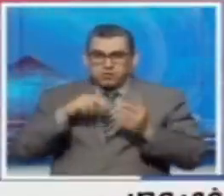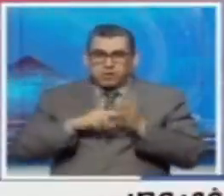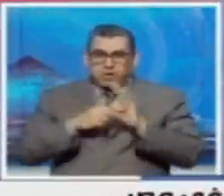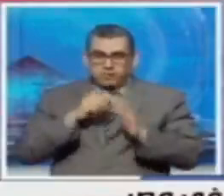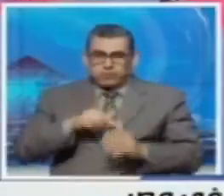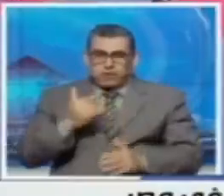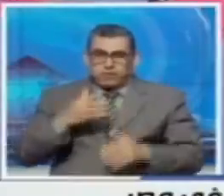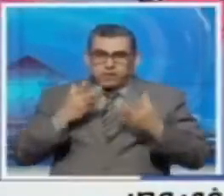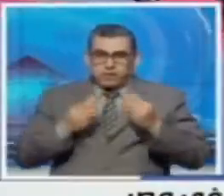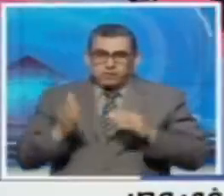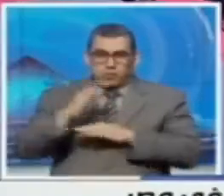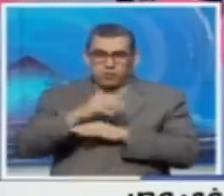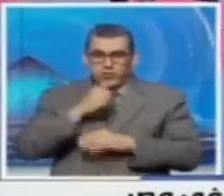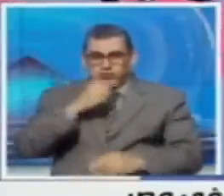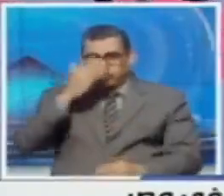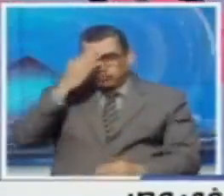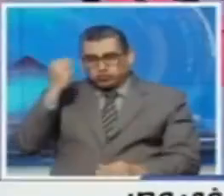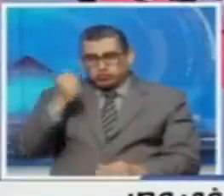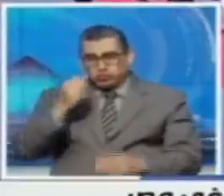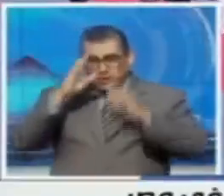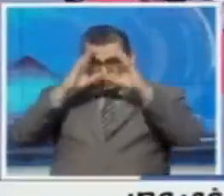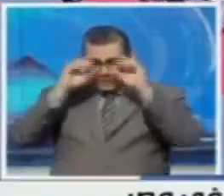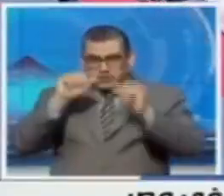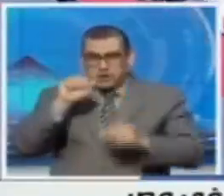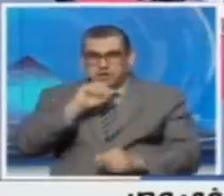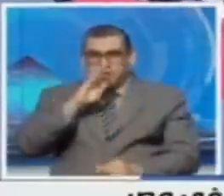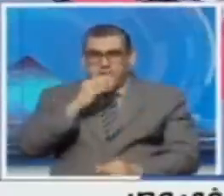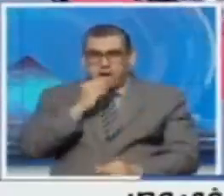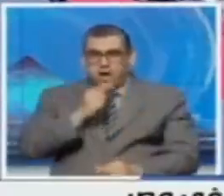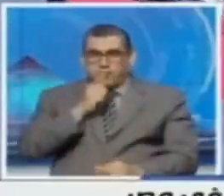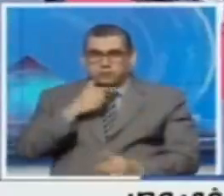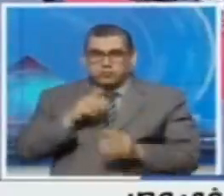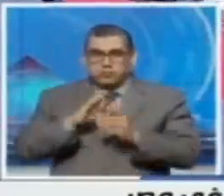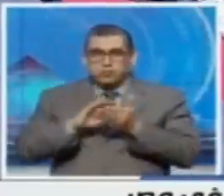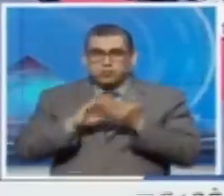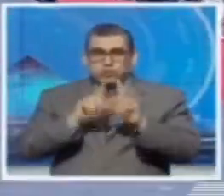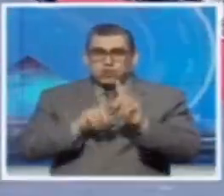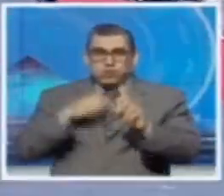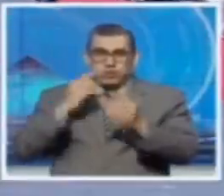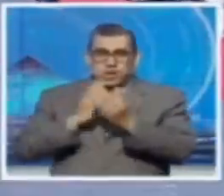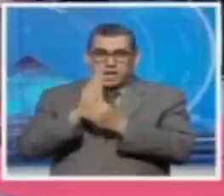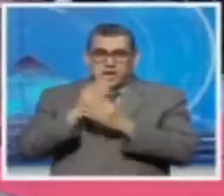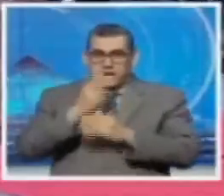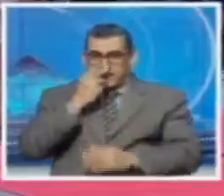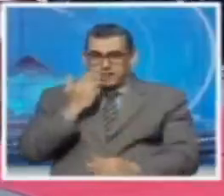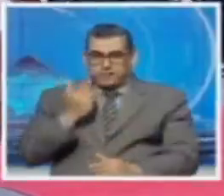الأمن والاستقرار. نعم أنا أشكرك سعادة السفير صلاح حليمة مساعد وزير الخارجية الأسبق.